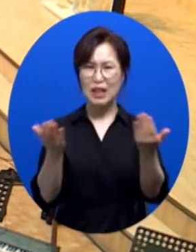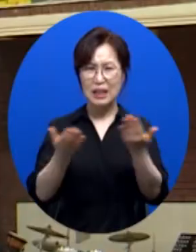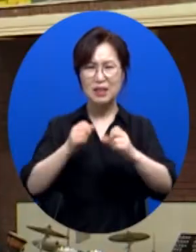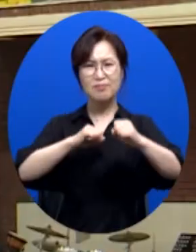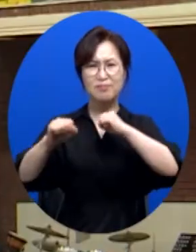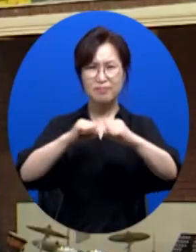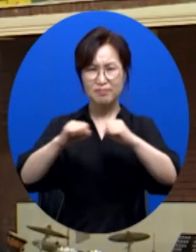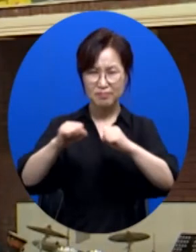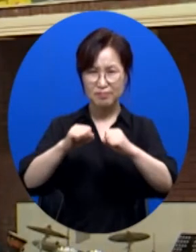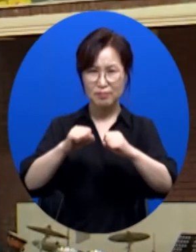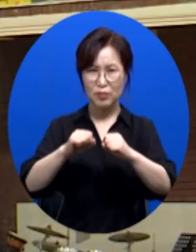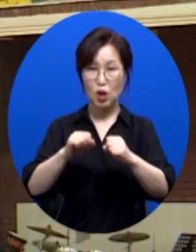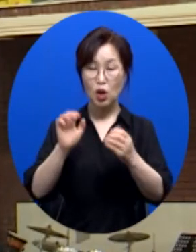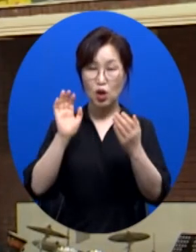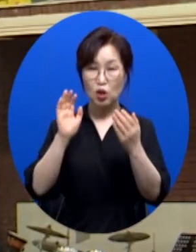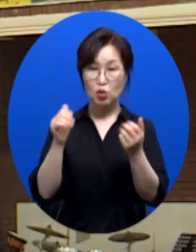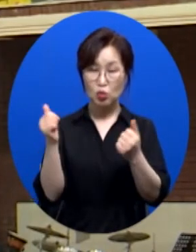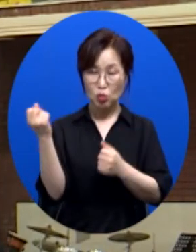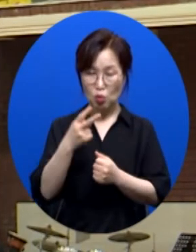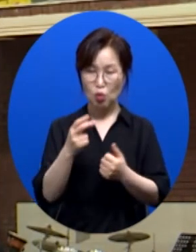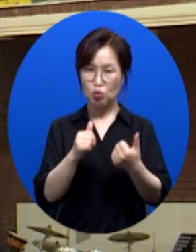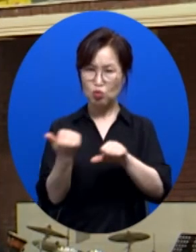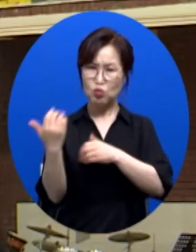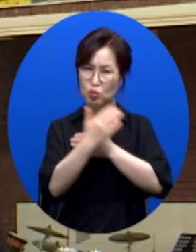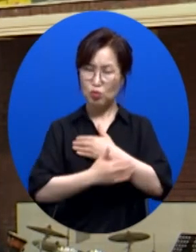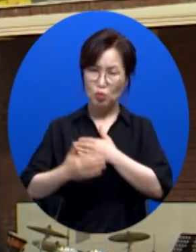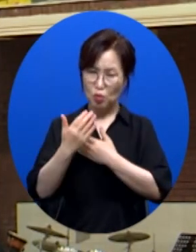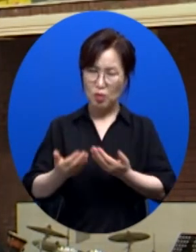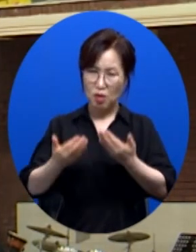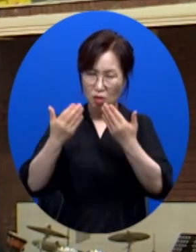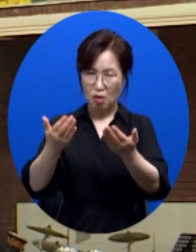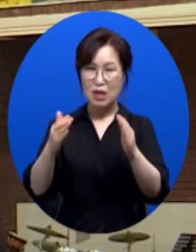시신과 각막을 이중 하고 사택을 헌납해 씁니다